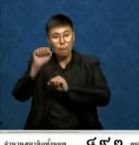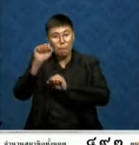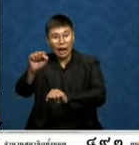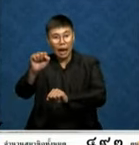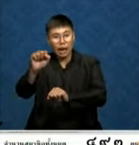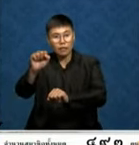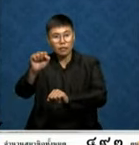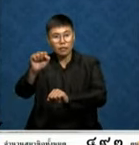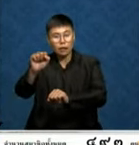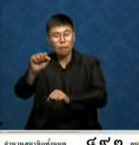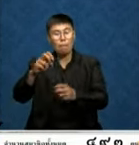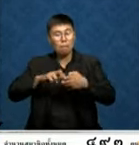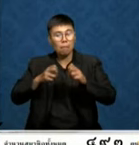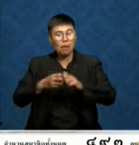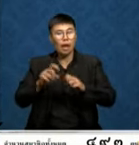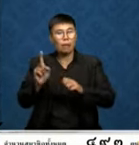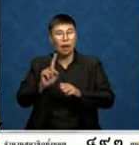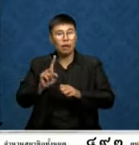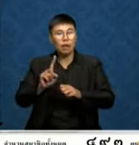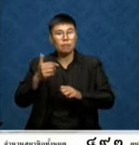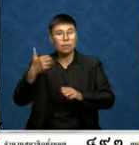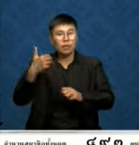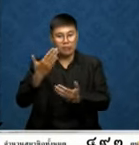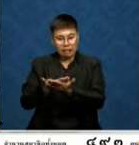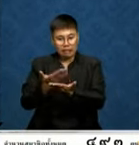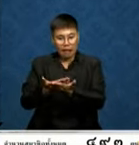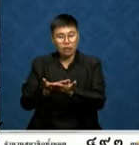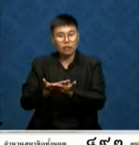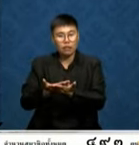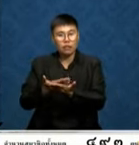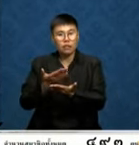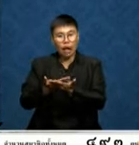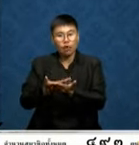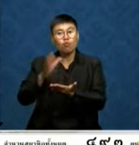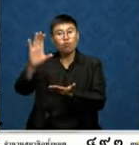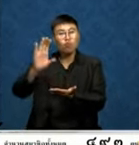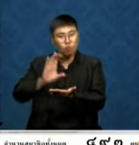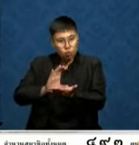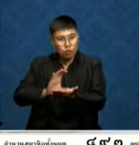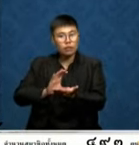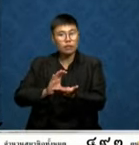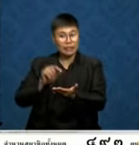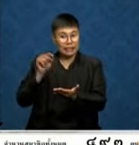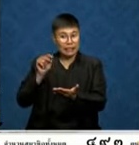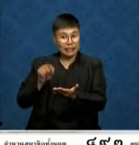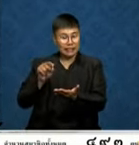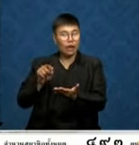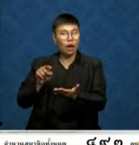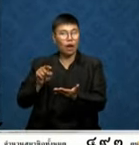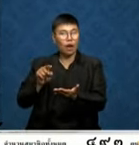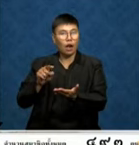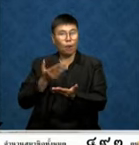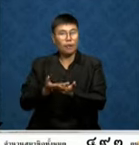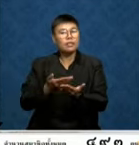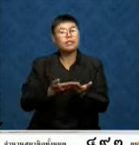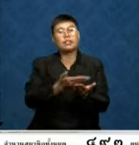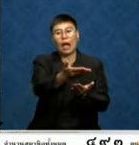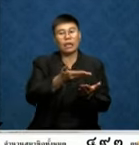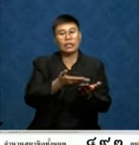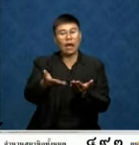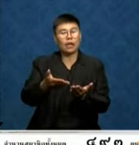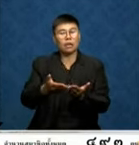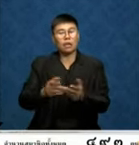านครับก็มีการนำเงินกองทุนนี้เอาไปใช้ในนอกพื้นที่ในต่างอ